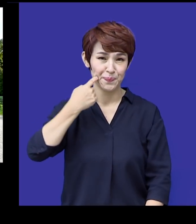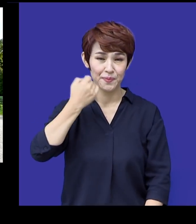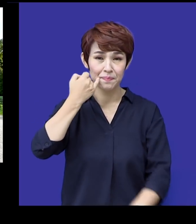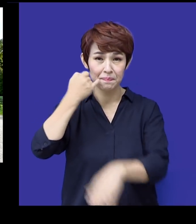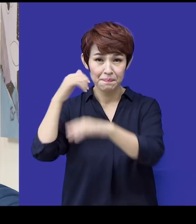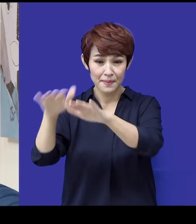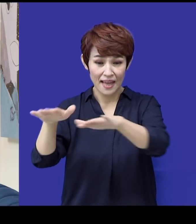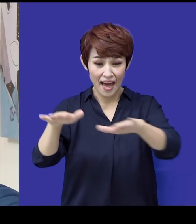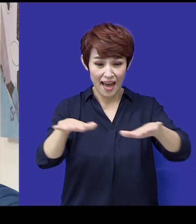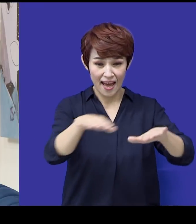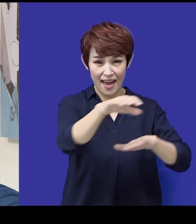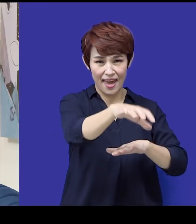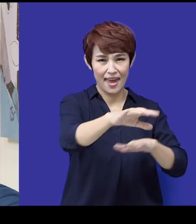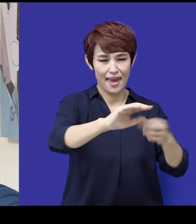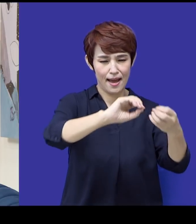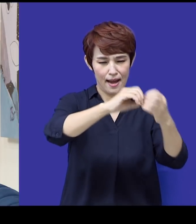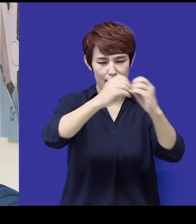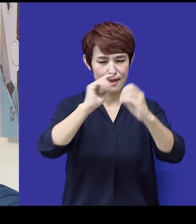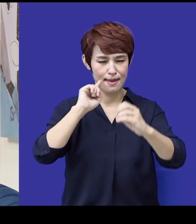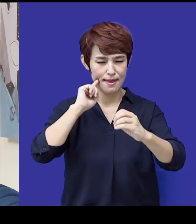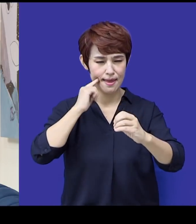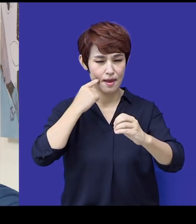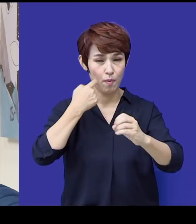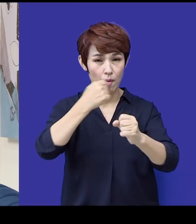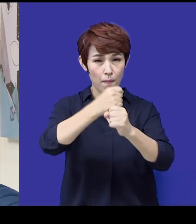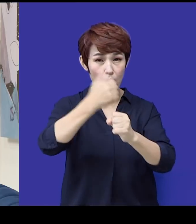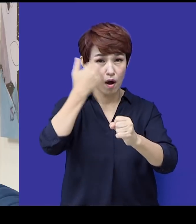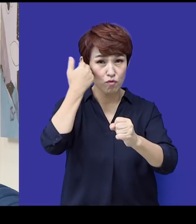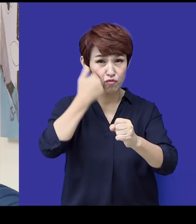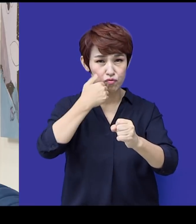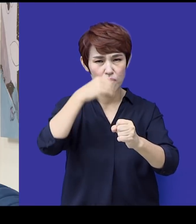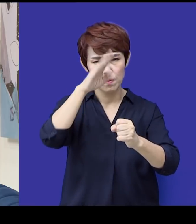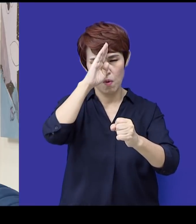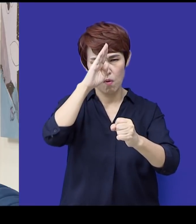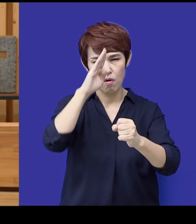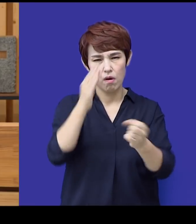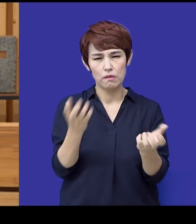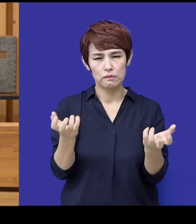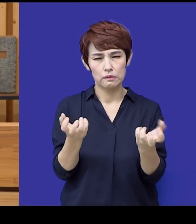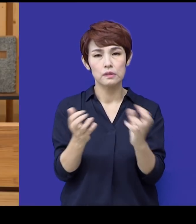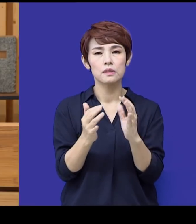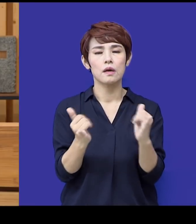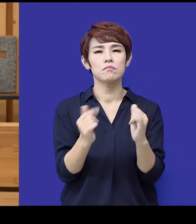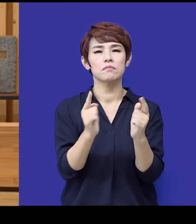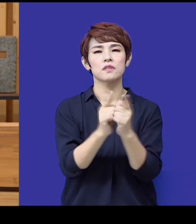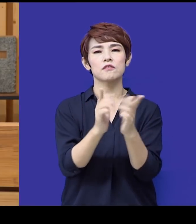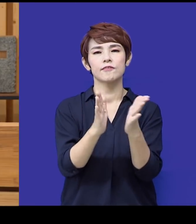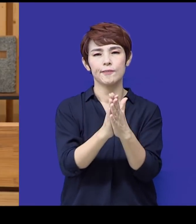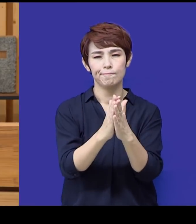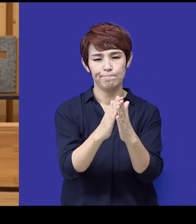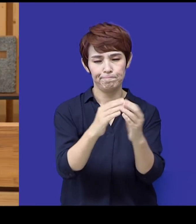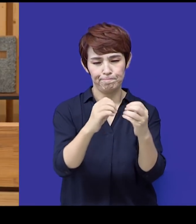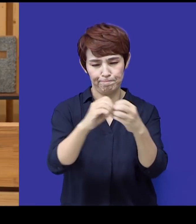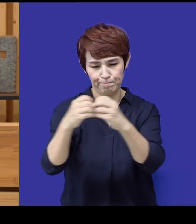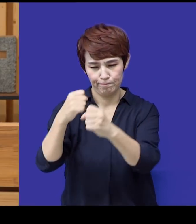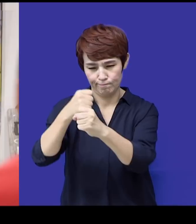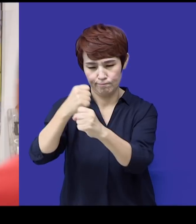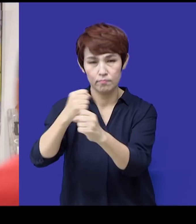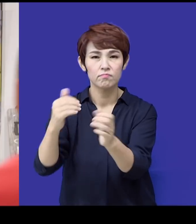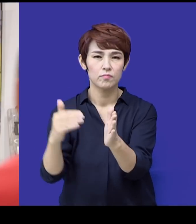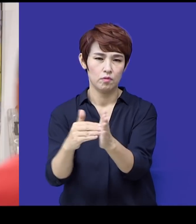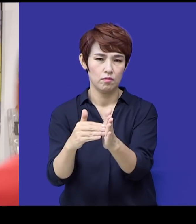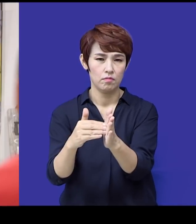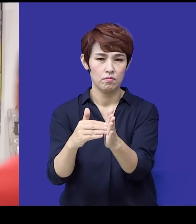앞에 근데 그 조경을 다 저희 한센인들이 그걸 직접 했어요. 하셨군요. 네. 그